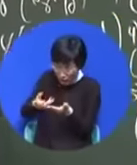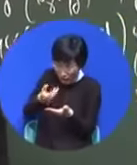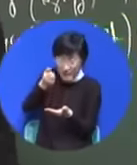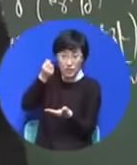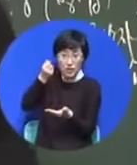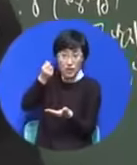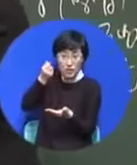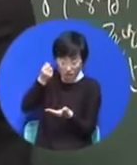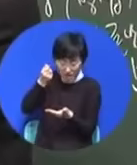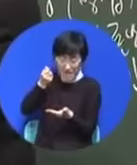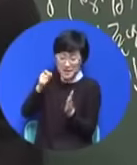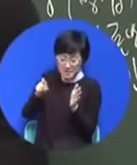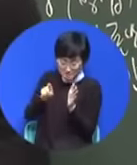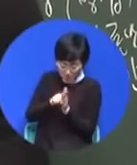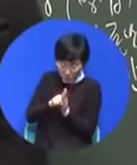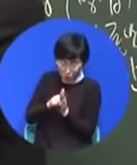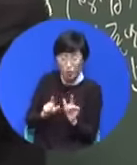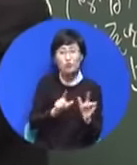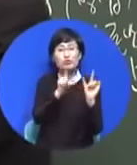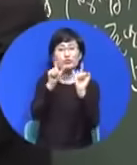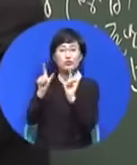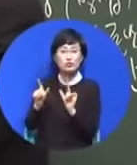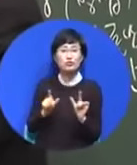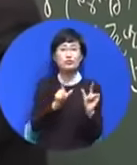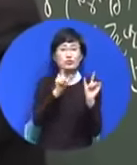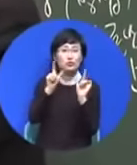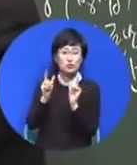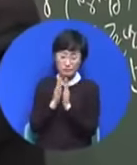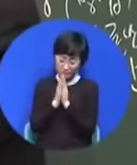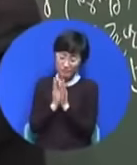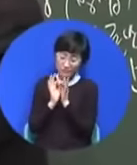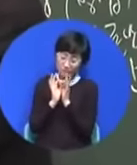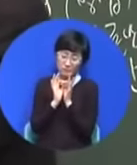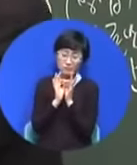없다 하면 성취되게 돼